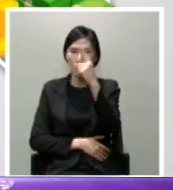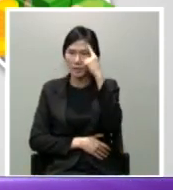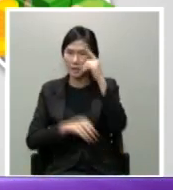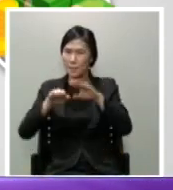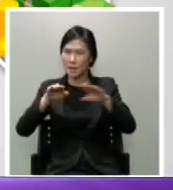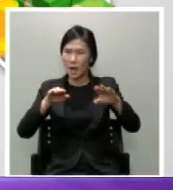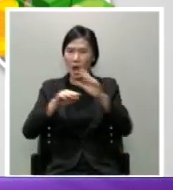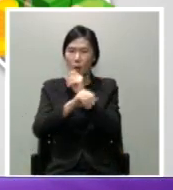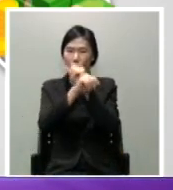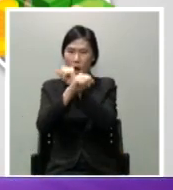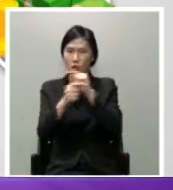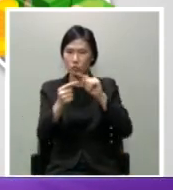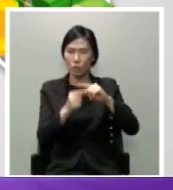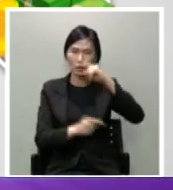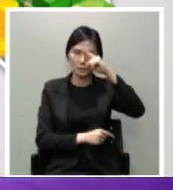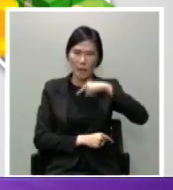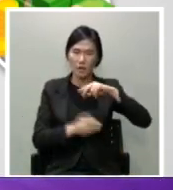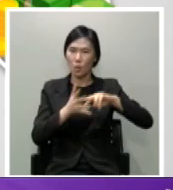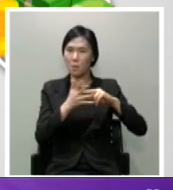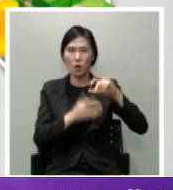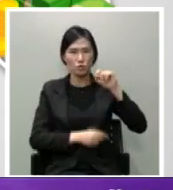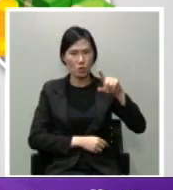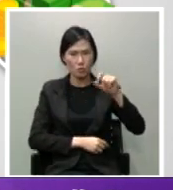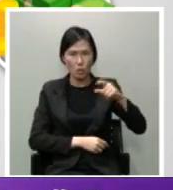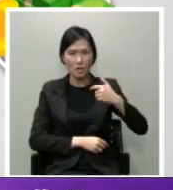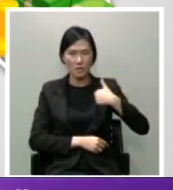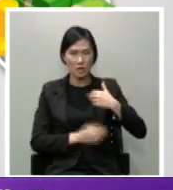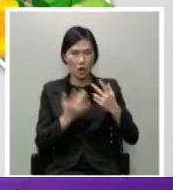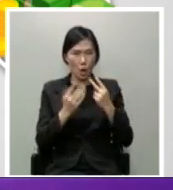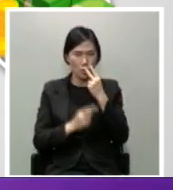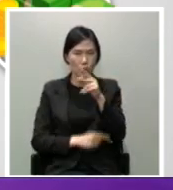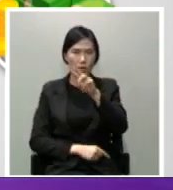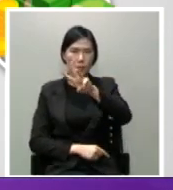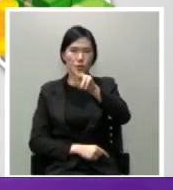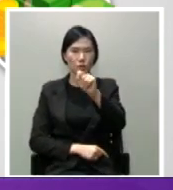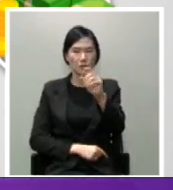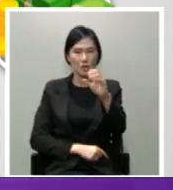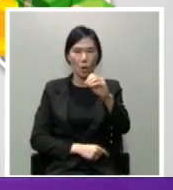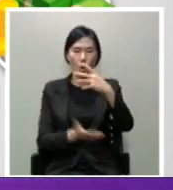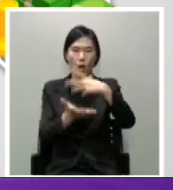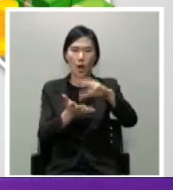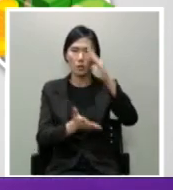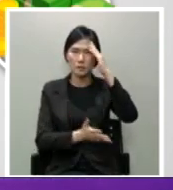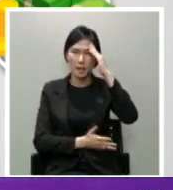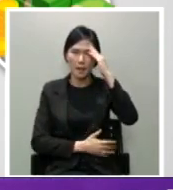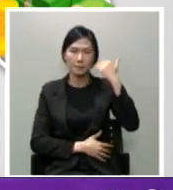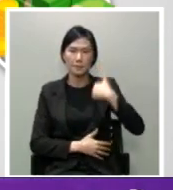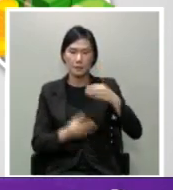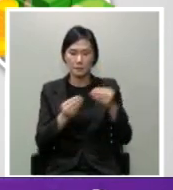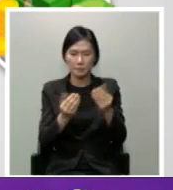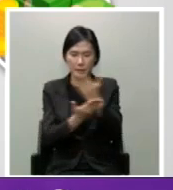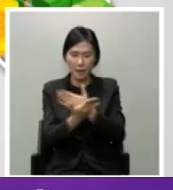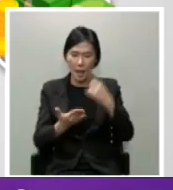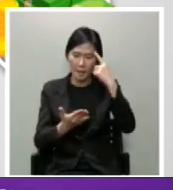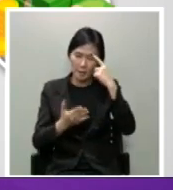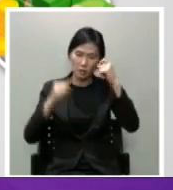อบโต้การค้าไทยทันทีขอ WTO โปรดรับทราบและพิจารณาเห็นชอบ